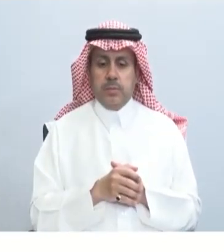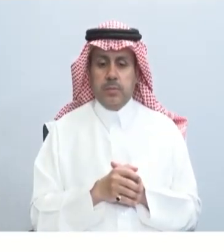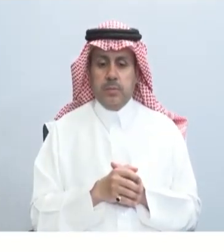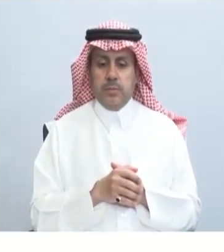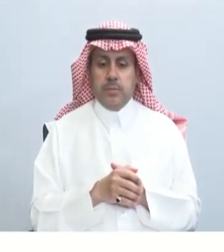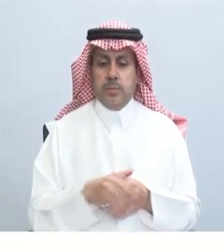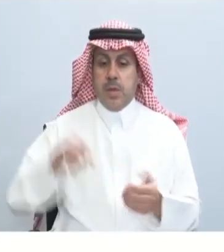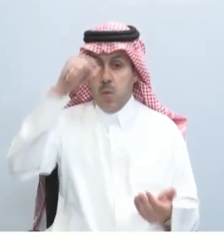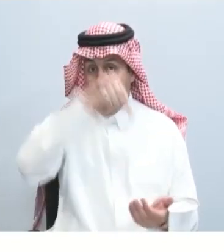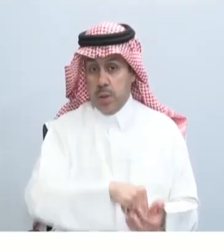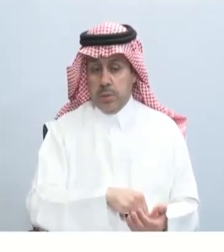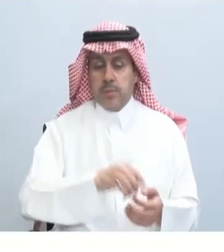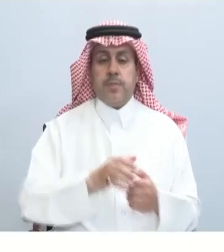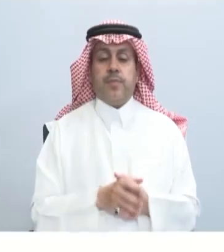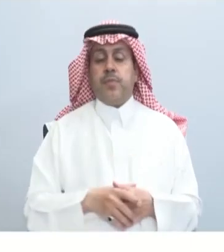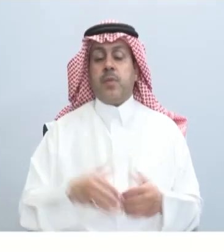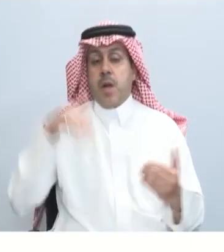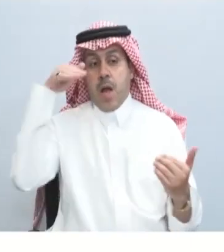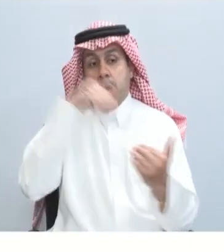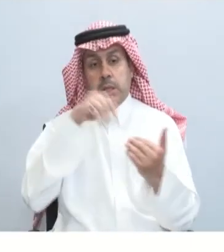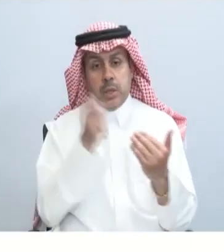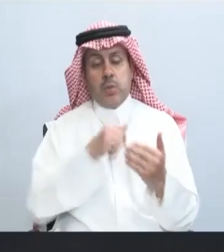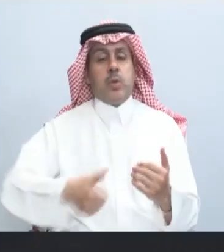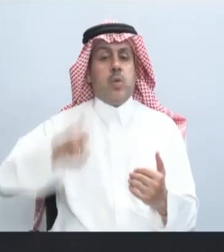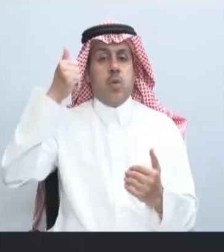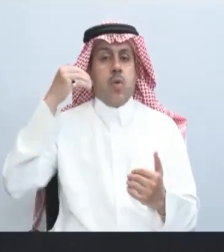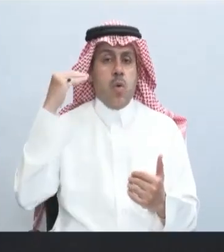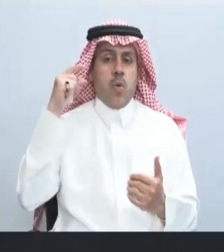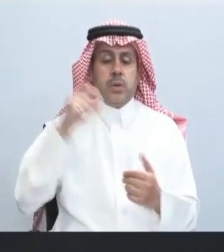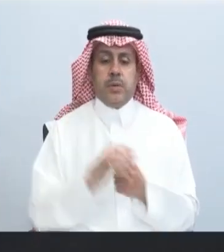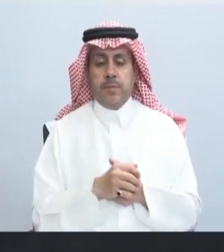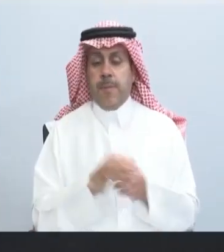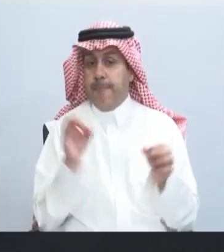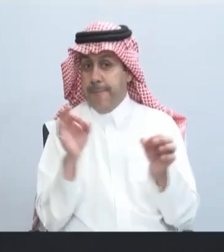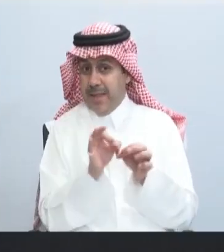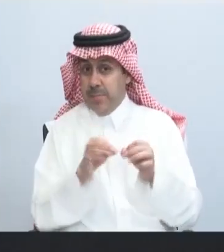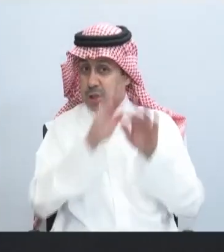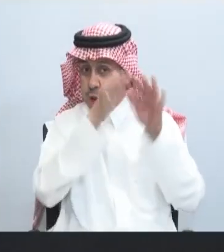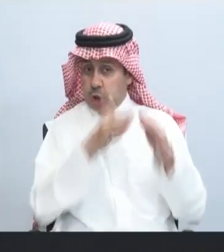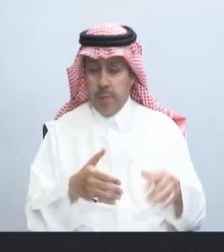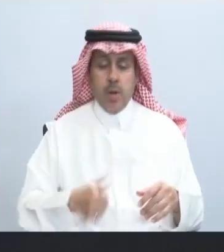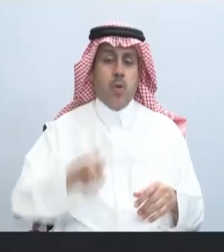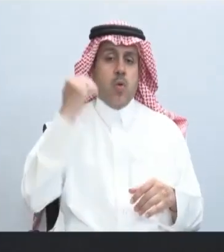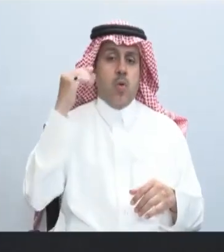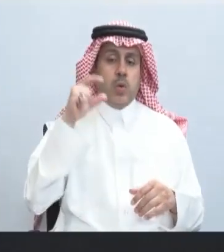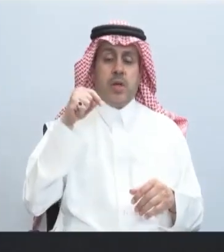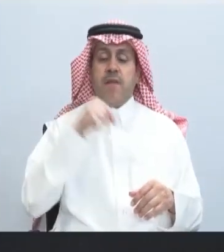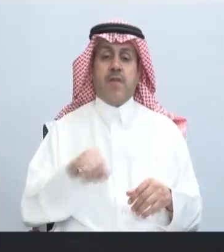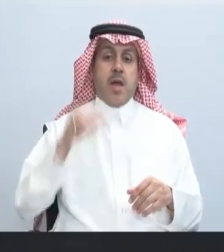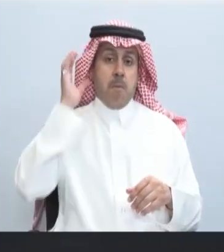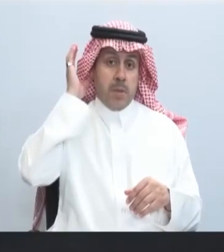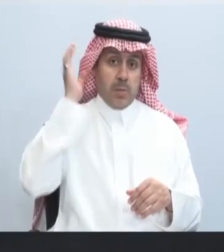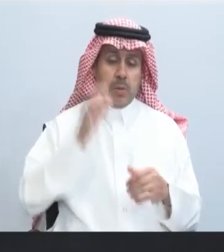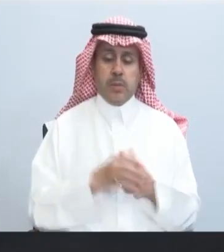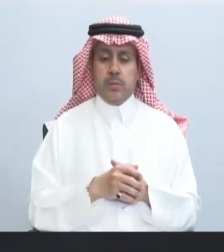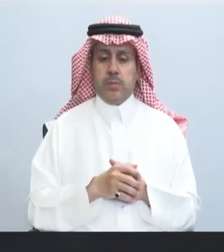وقعت غزوه احد طلابي وطالبات احسنتم وقعت عند جبل احد في المدينه المنور